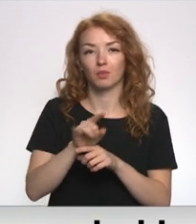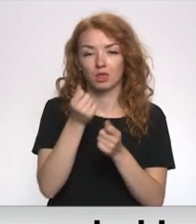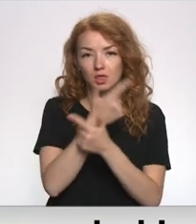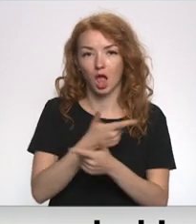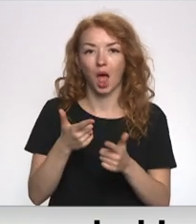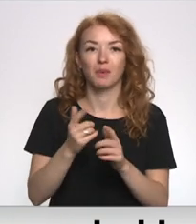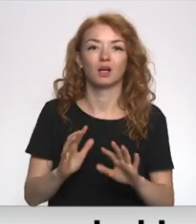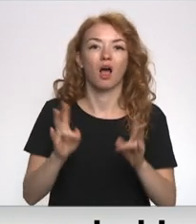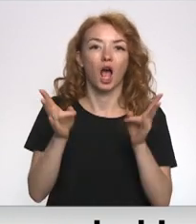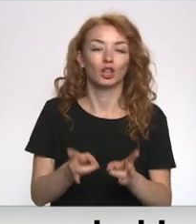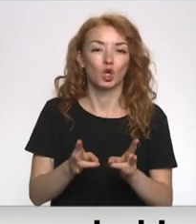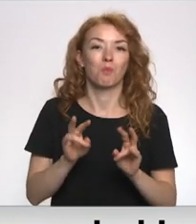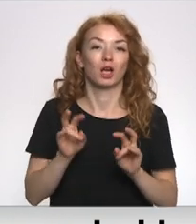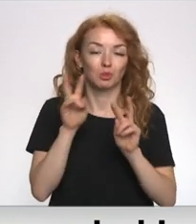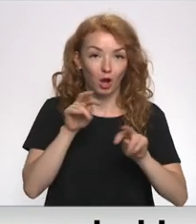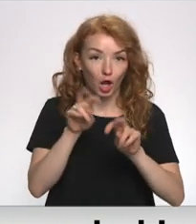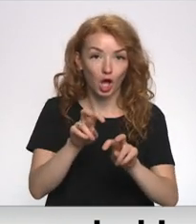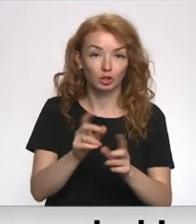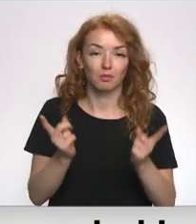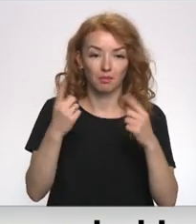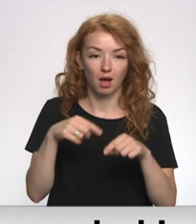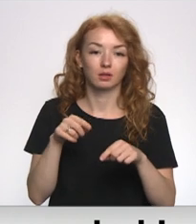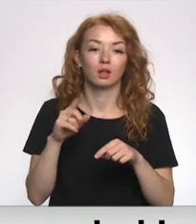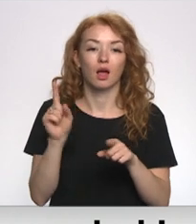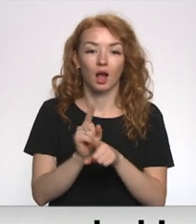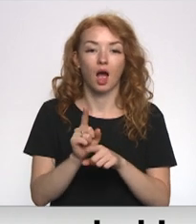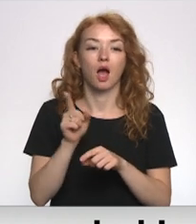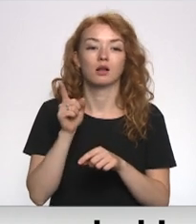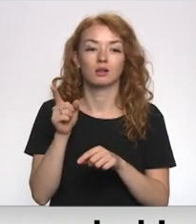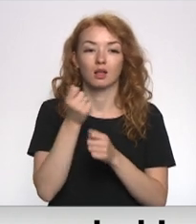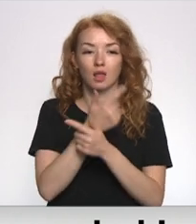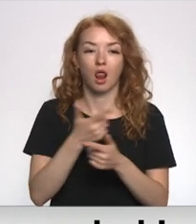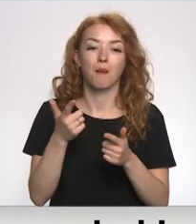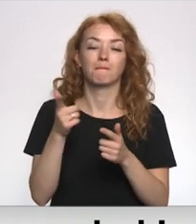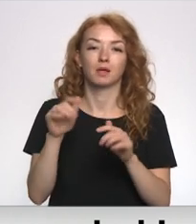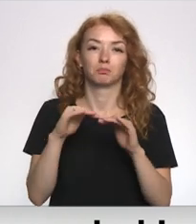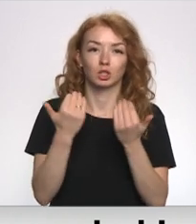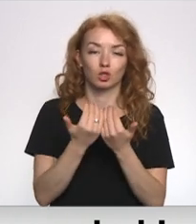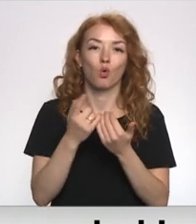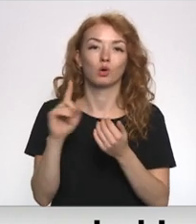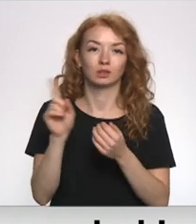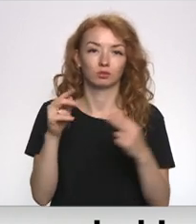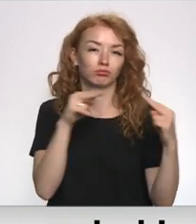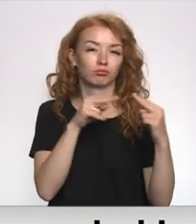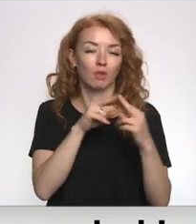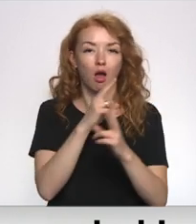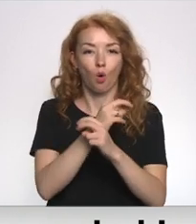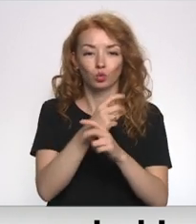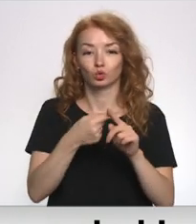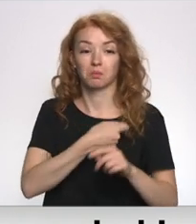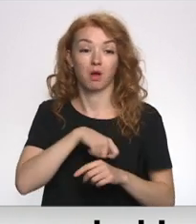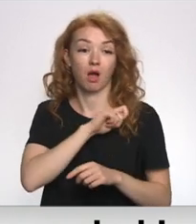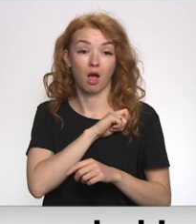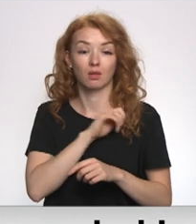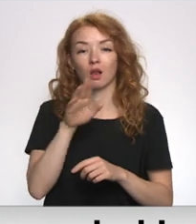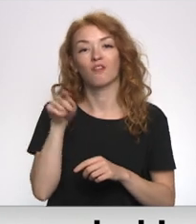gadījuma izmeklēšanas darbi. Šobrīd arī nelaimes gadījuma izmeklēšanas birojas ir kontaktā ar kolēģiem Austrijā un Spānijā, lai tad